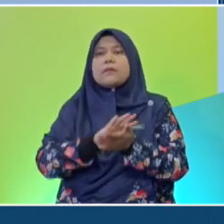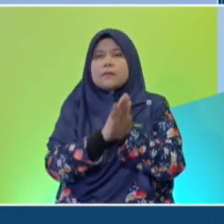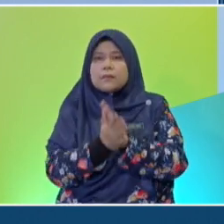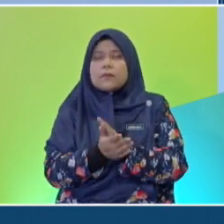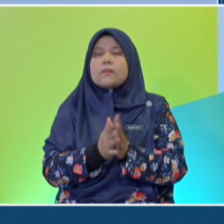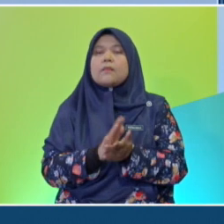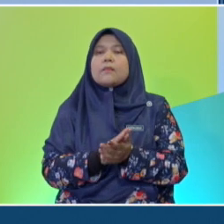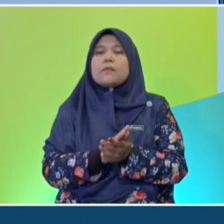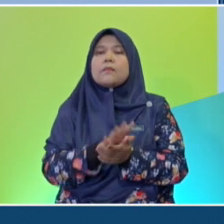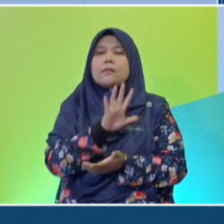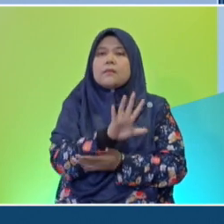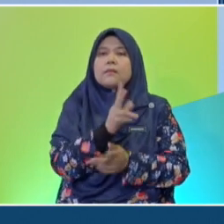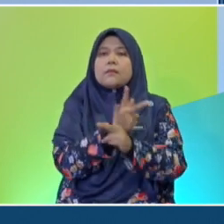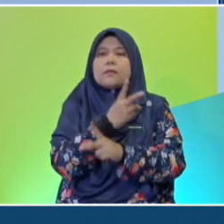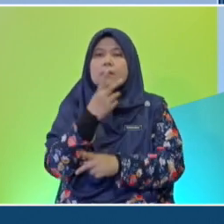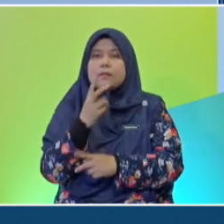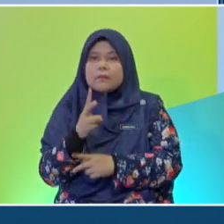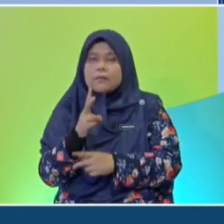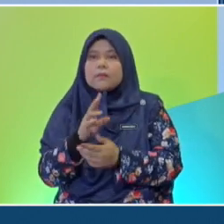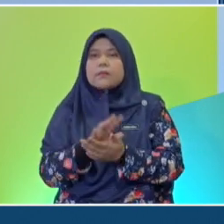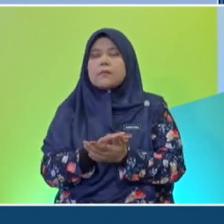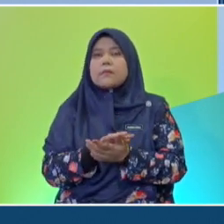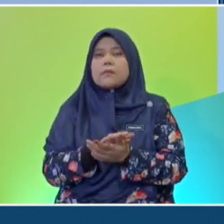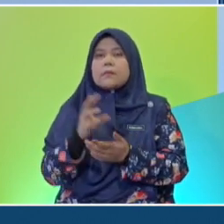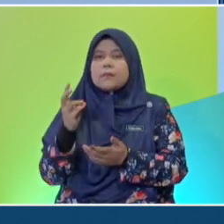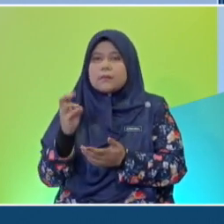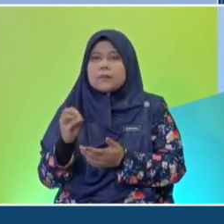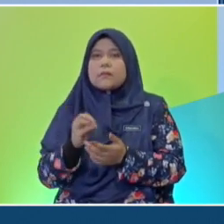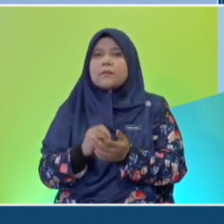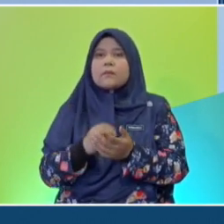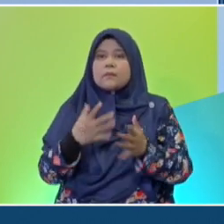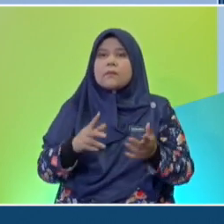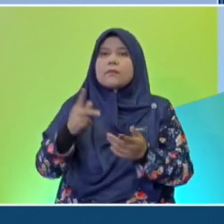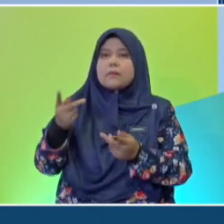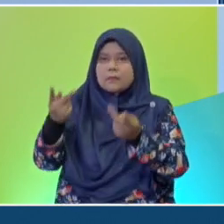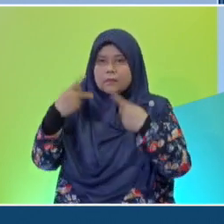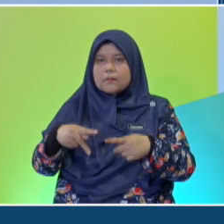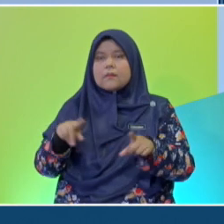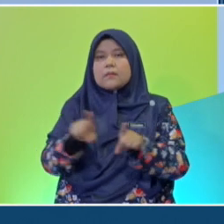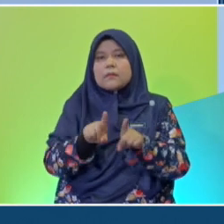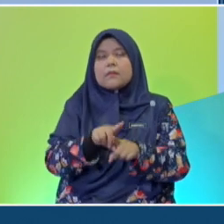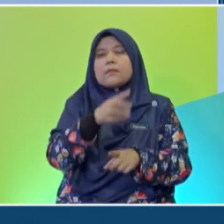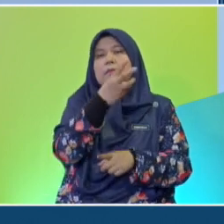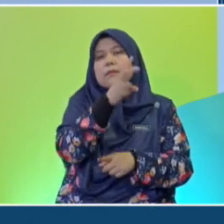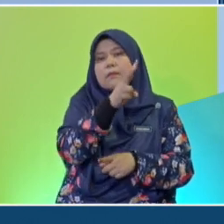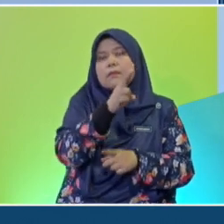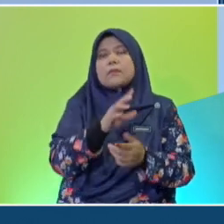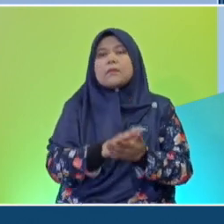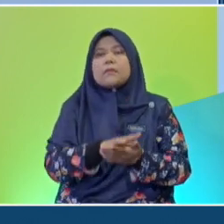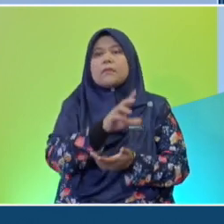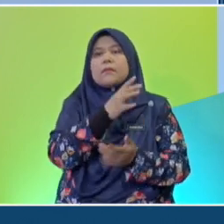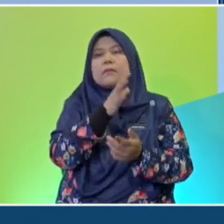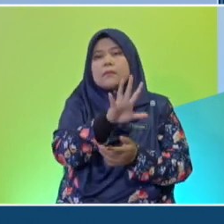ee 5 dapat 60 maka yang begitu kan perkali yang sama 12 juga untuk jarak yang atas jadi